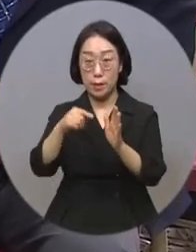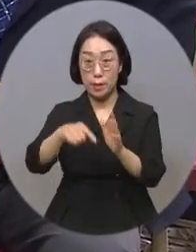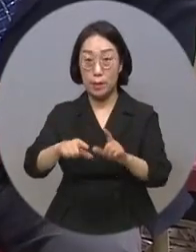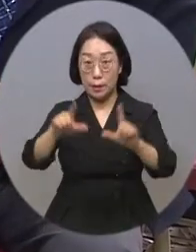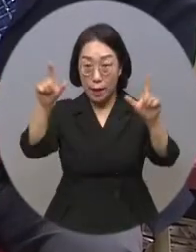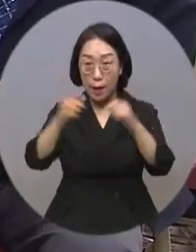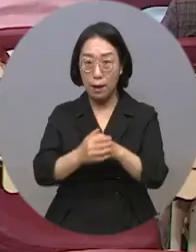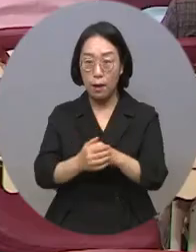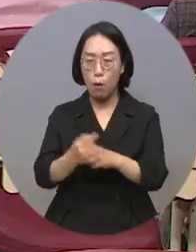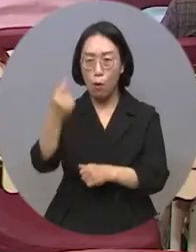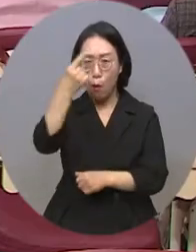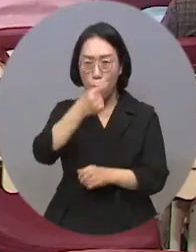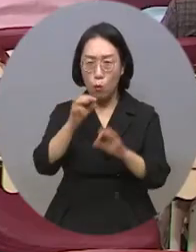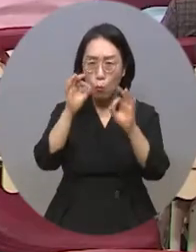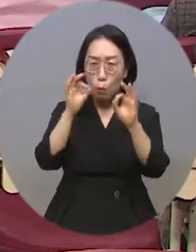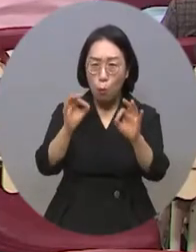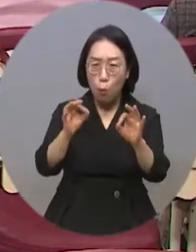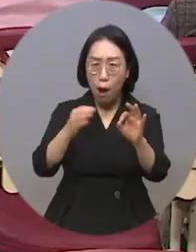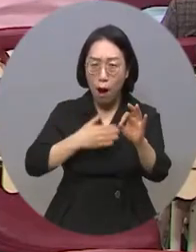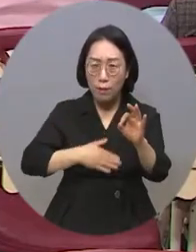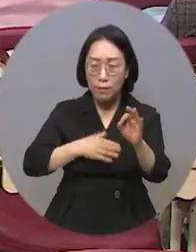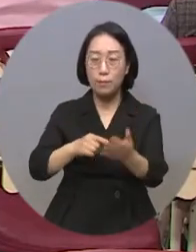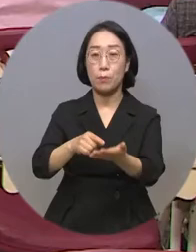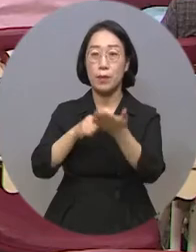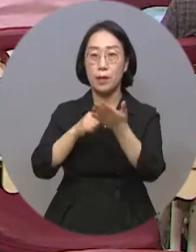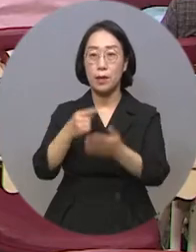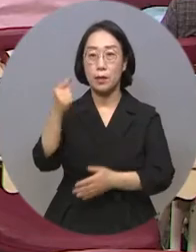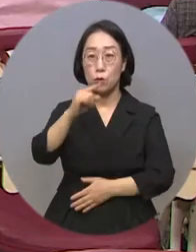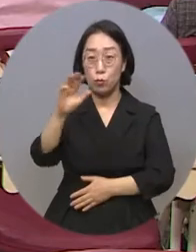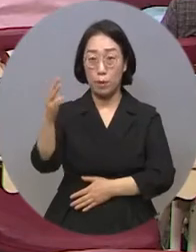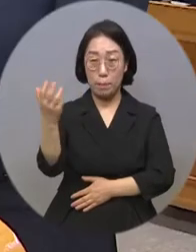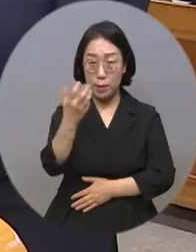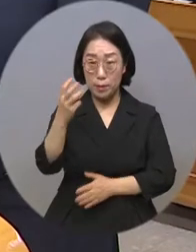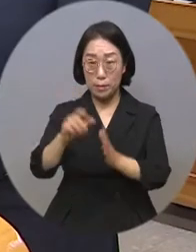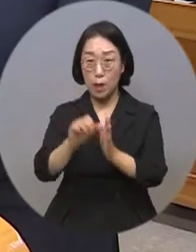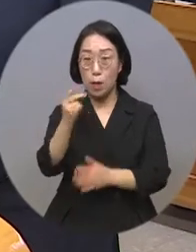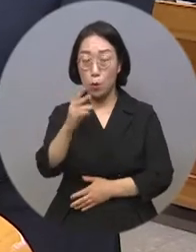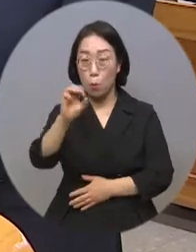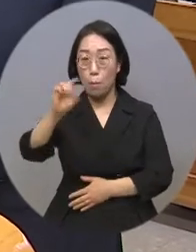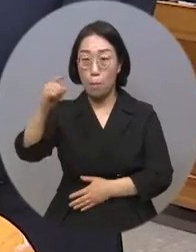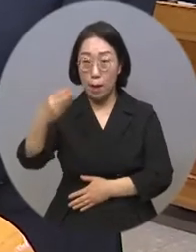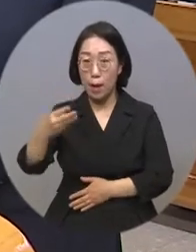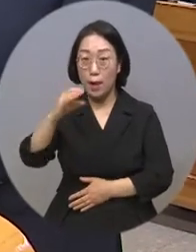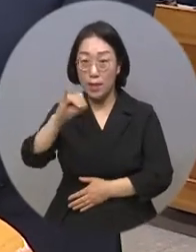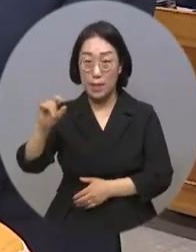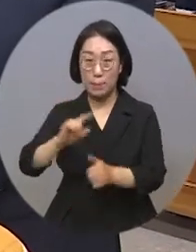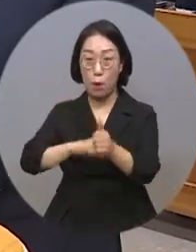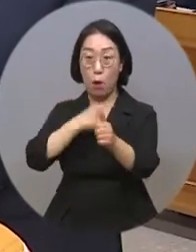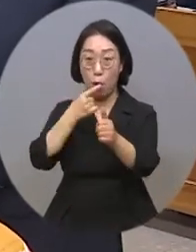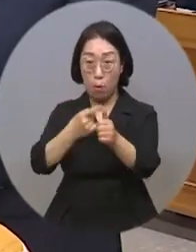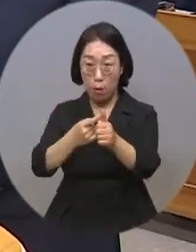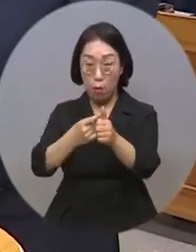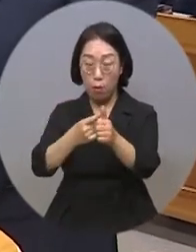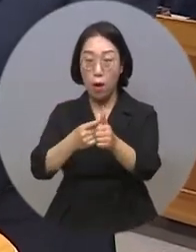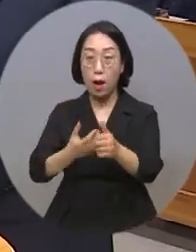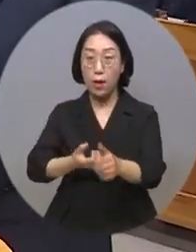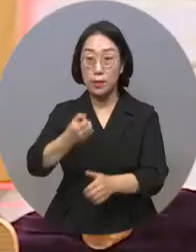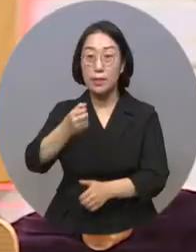자리에서 익숙한 얼굴이 눈에 띕니다. 바로 80년대 용팔이로 세상을 떠들썩하게 했던 김용남